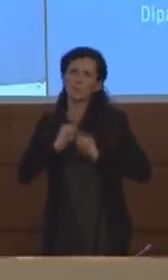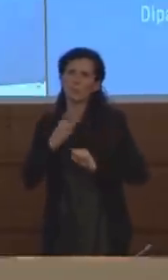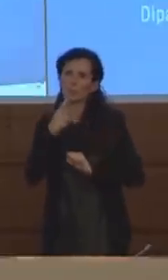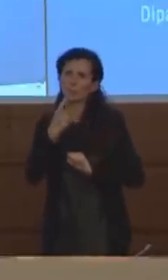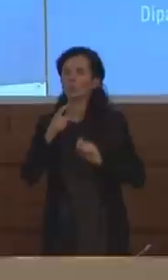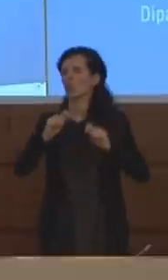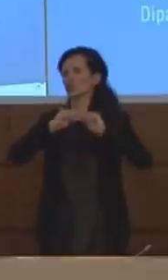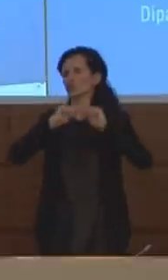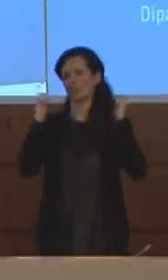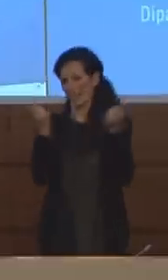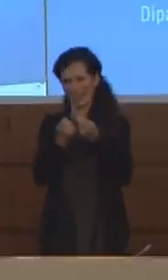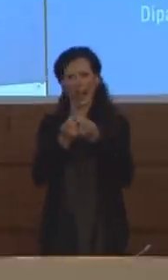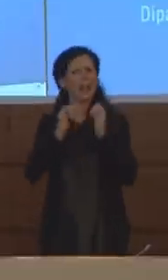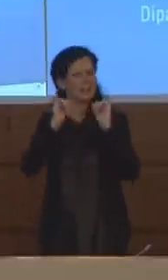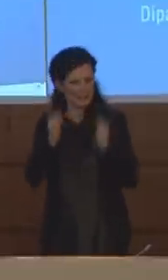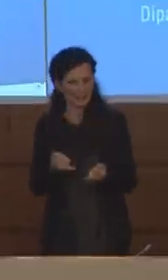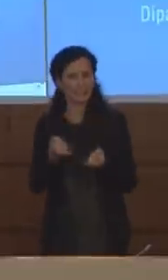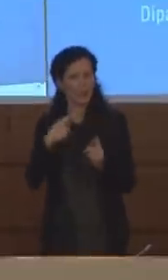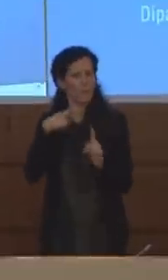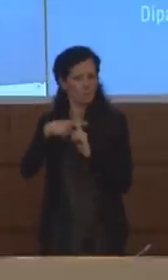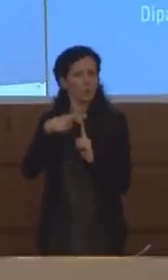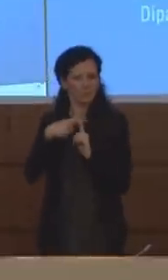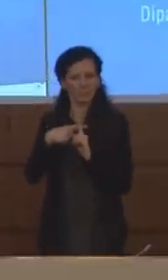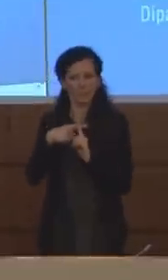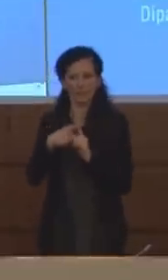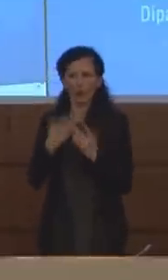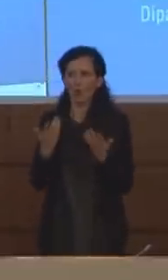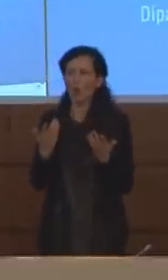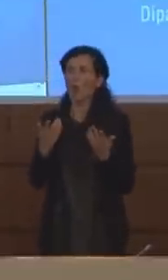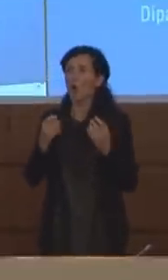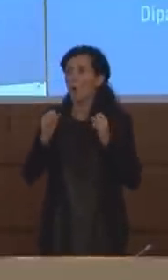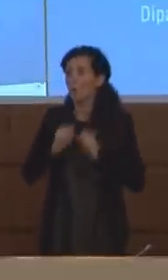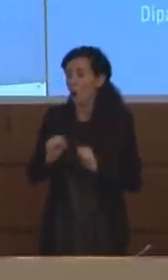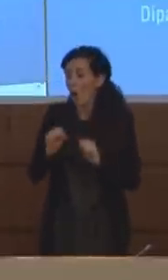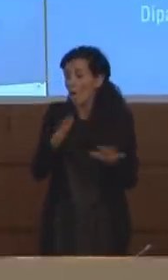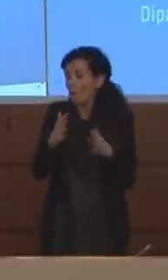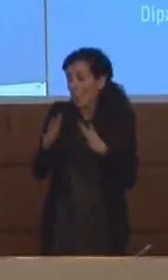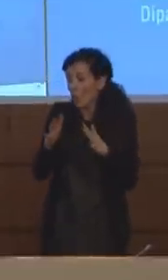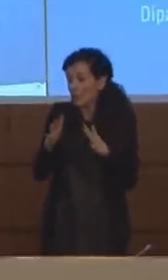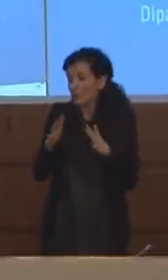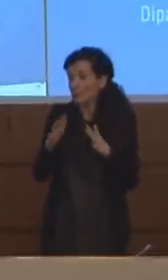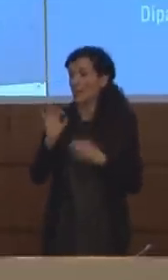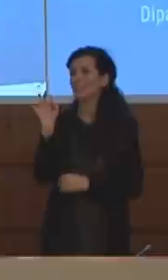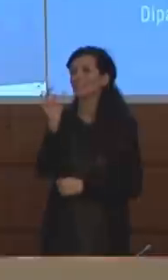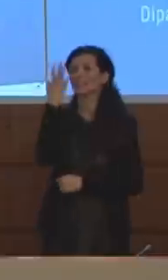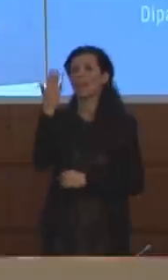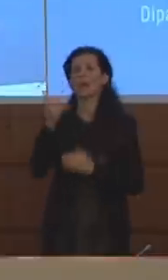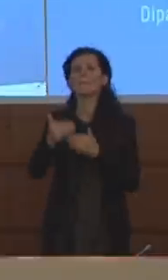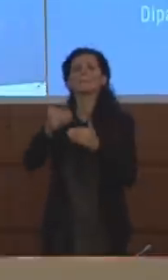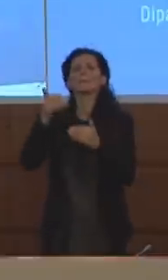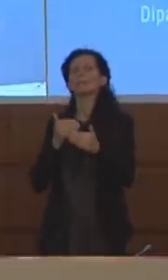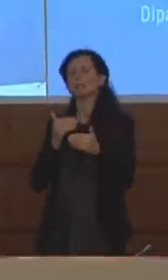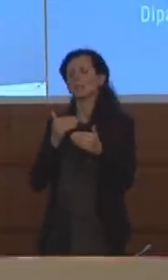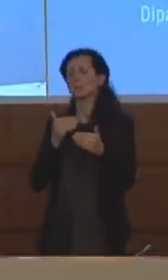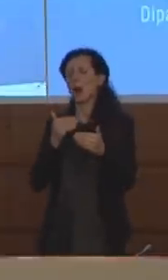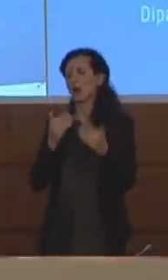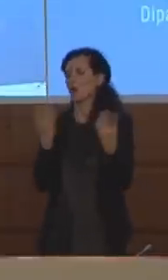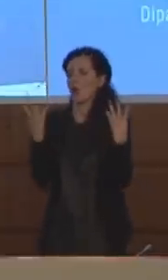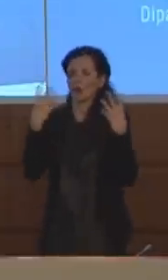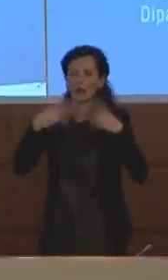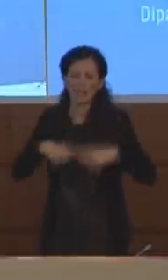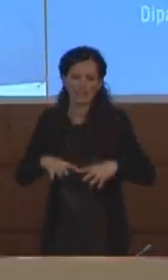migliore perché questo forse se si fosse organizzato viola